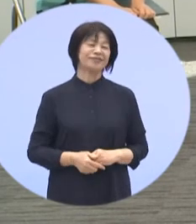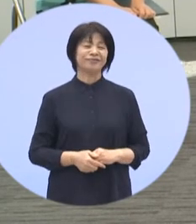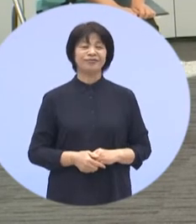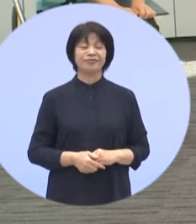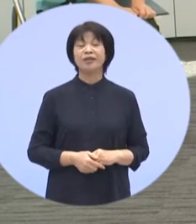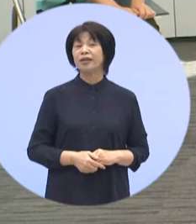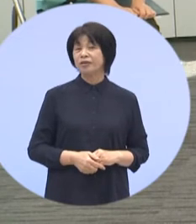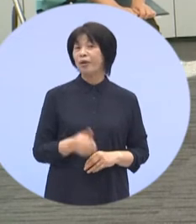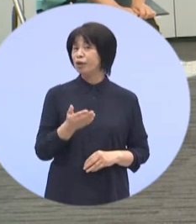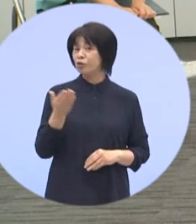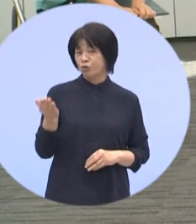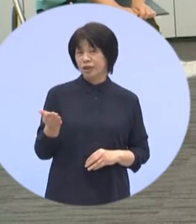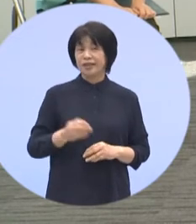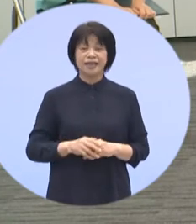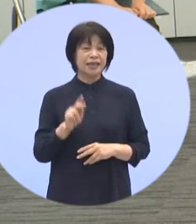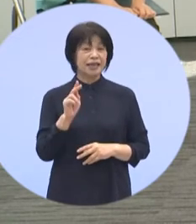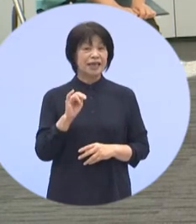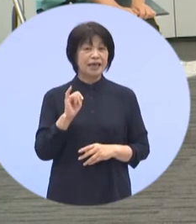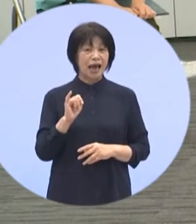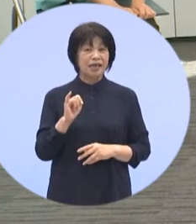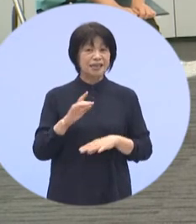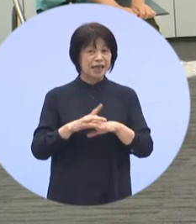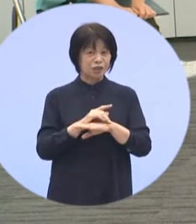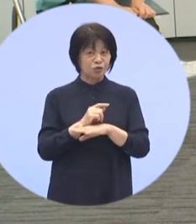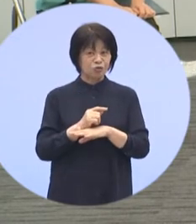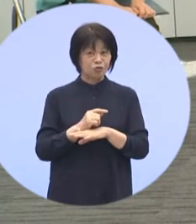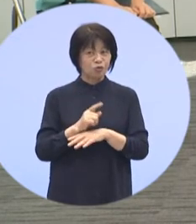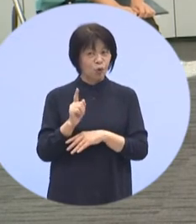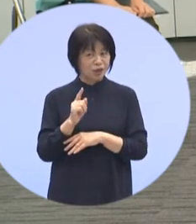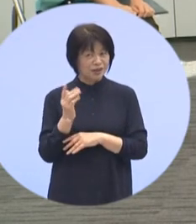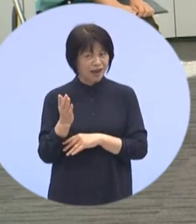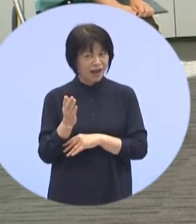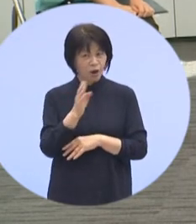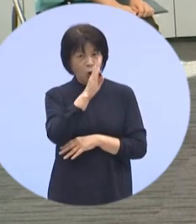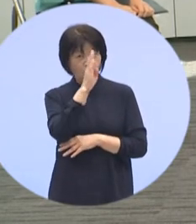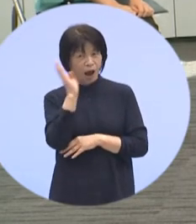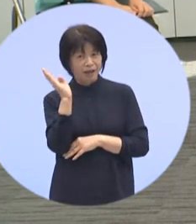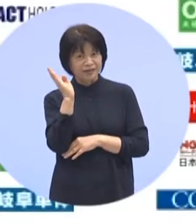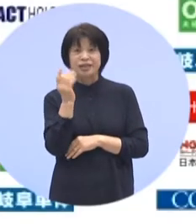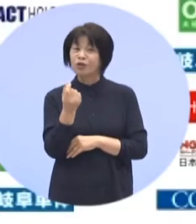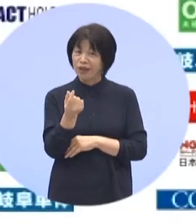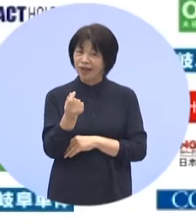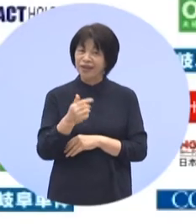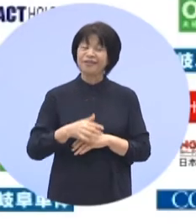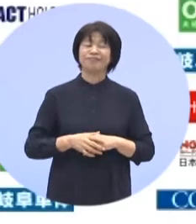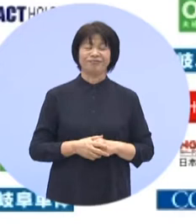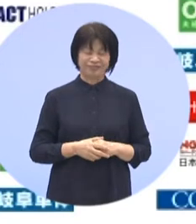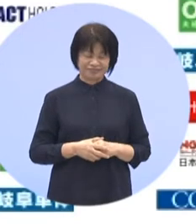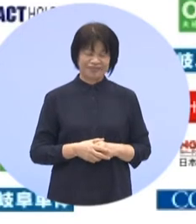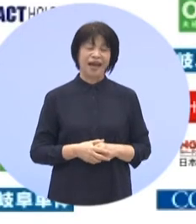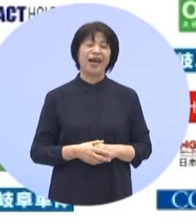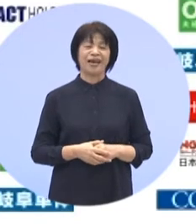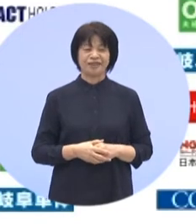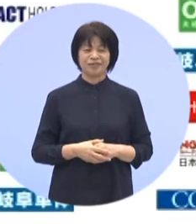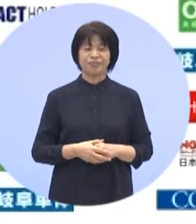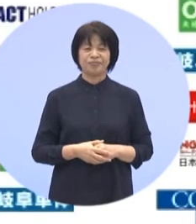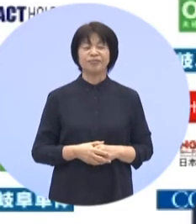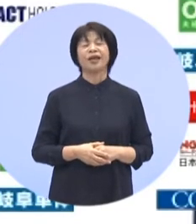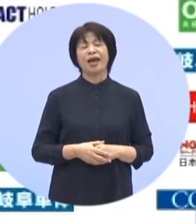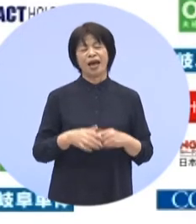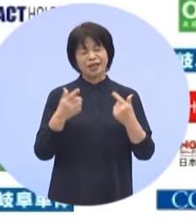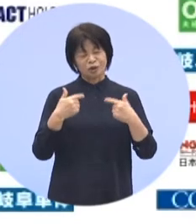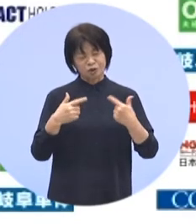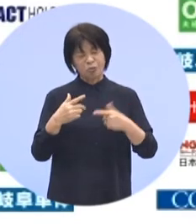選手も今シーズン後半戦への意気込み聞かせてください。 はい、まずい